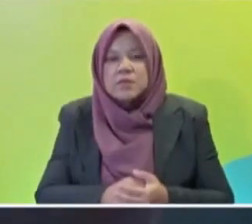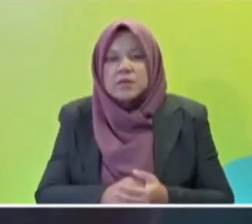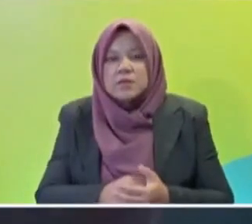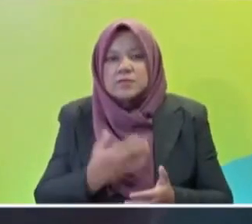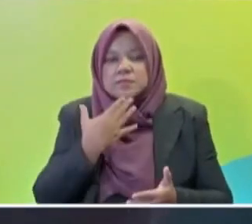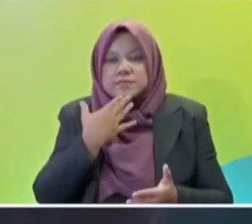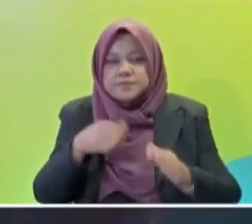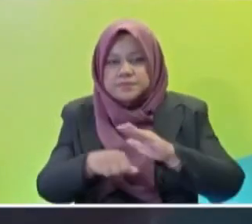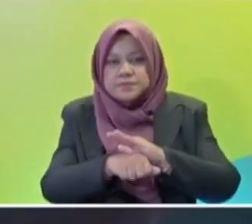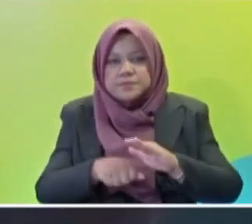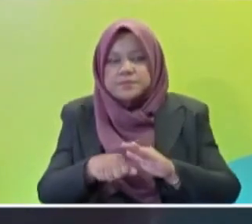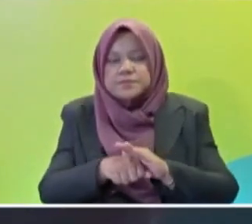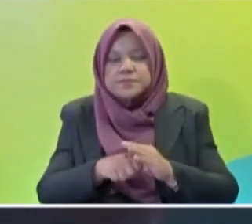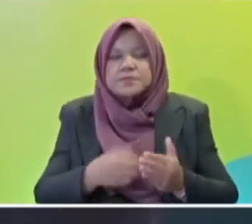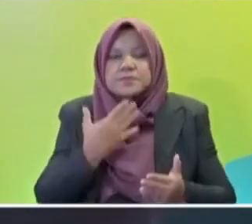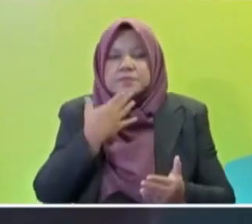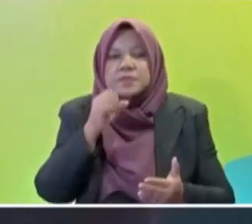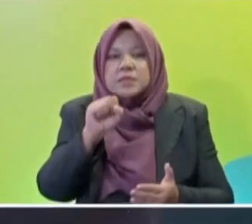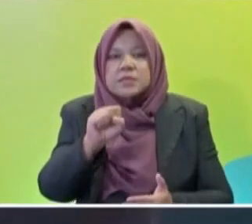warna asas